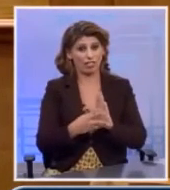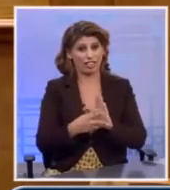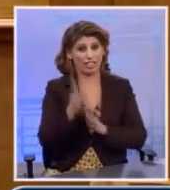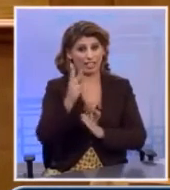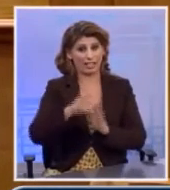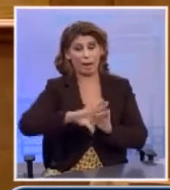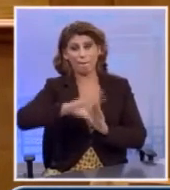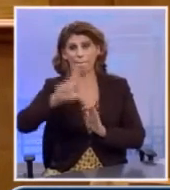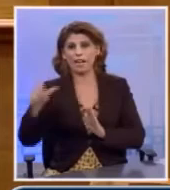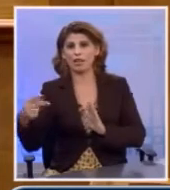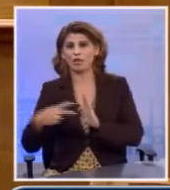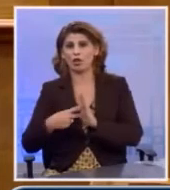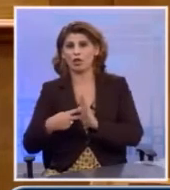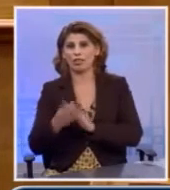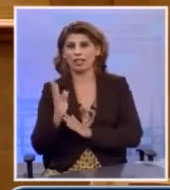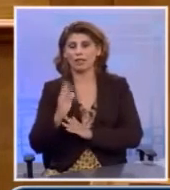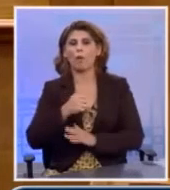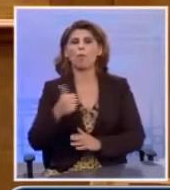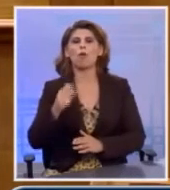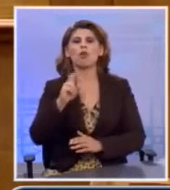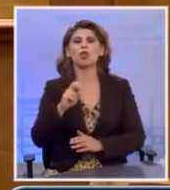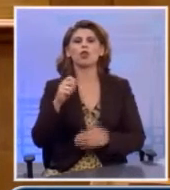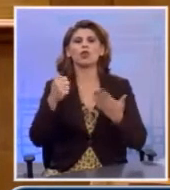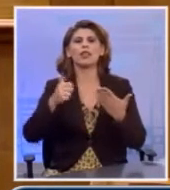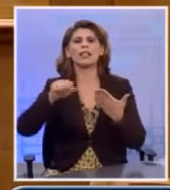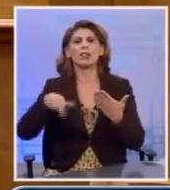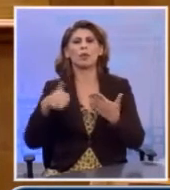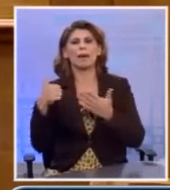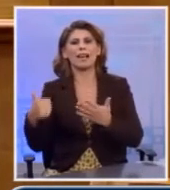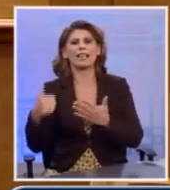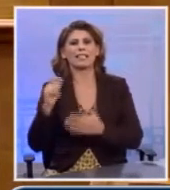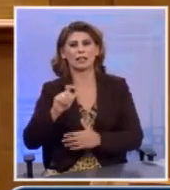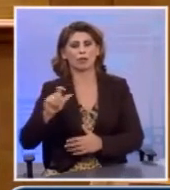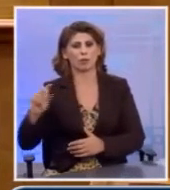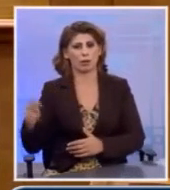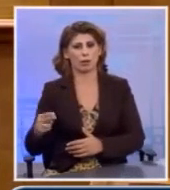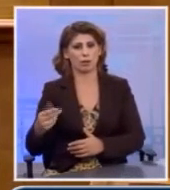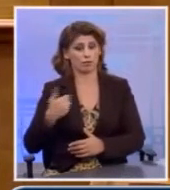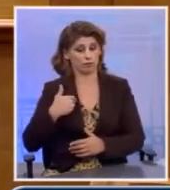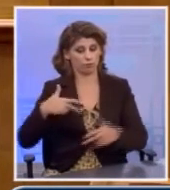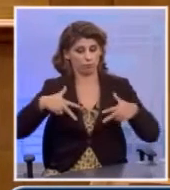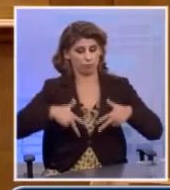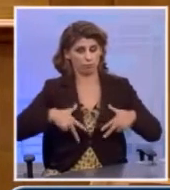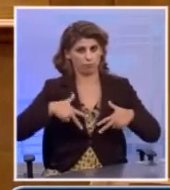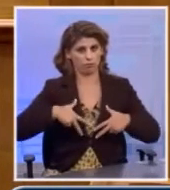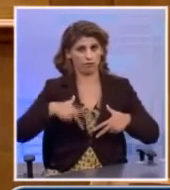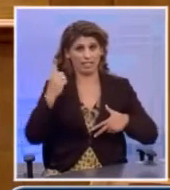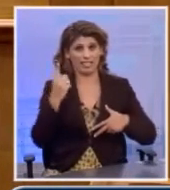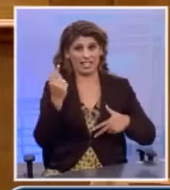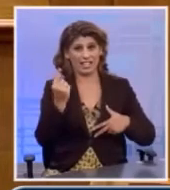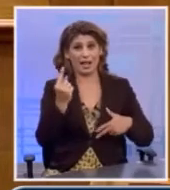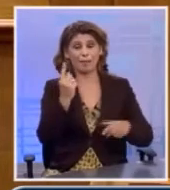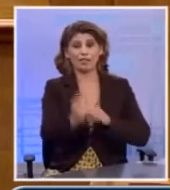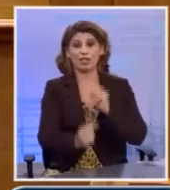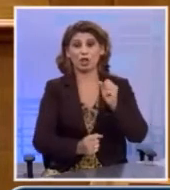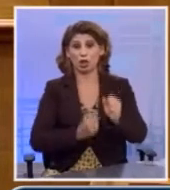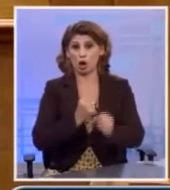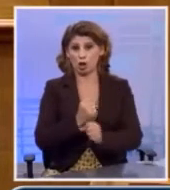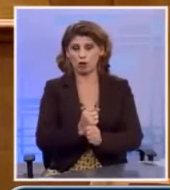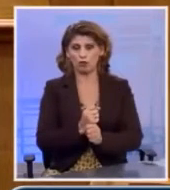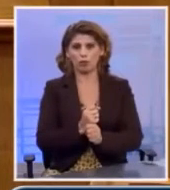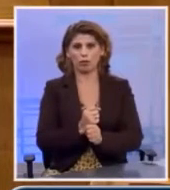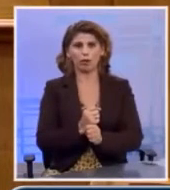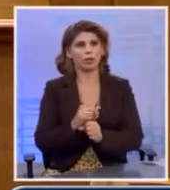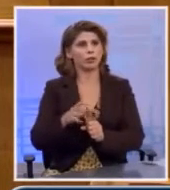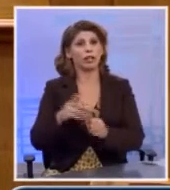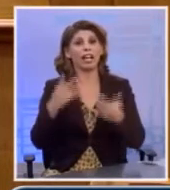από το 2013 μέχρι το 2014 ήταν μόλις 26,6 εκατομμύρια ευρώ, με τη δική μας κυβέρνηση και μέσα σε 1,5 μόλις χρόνο έχουν